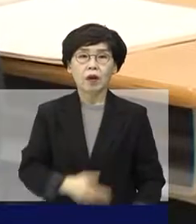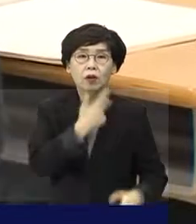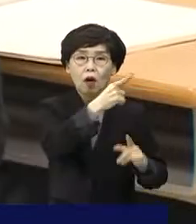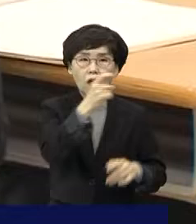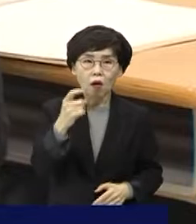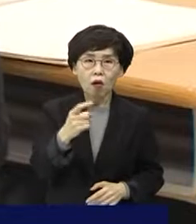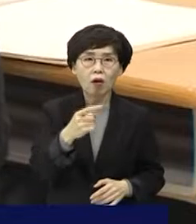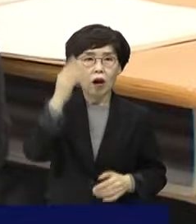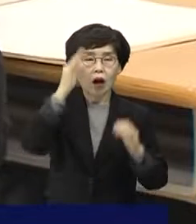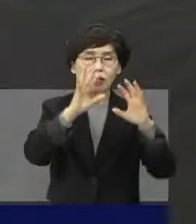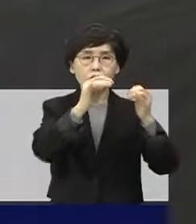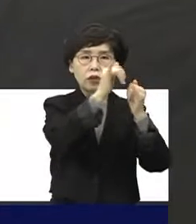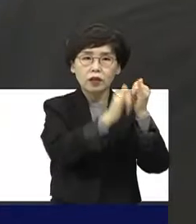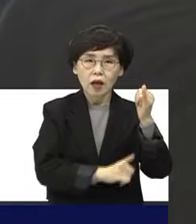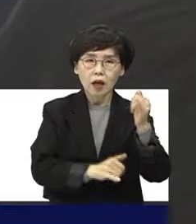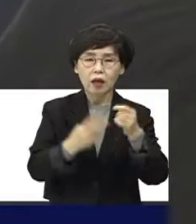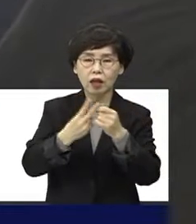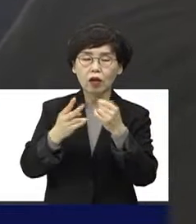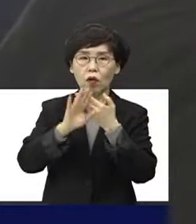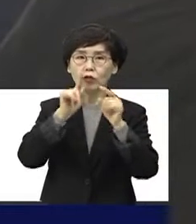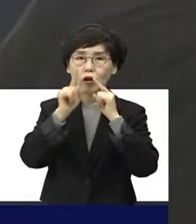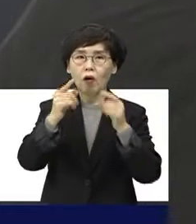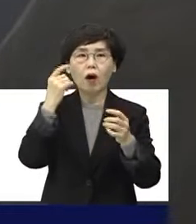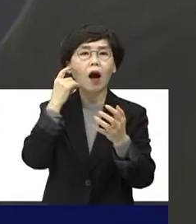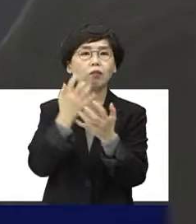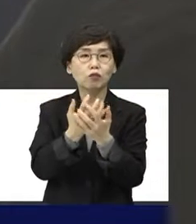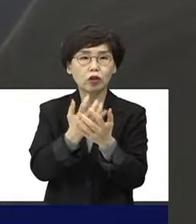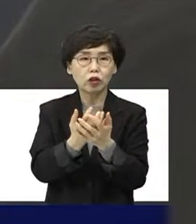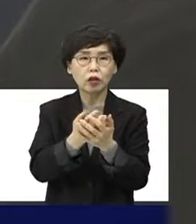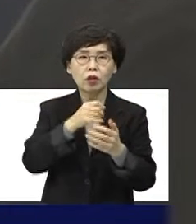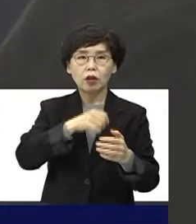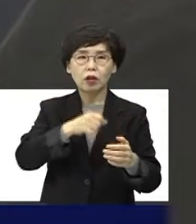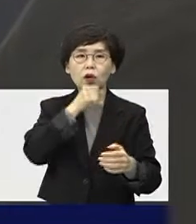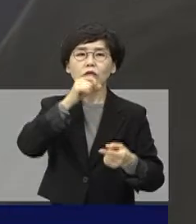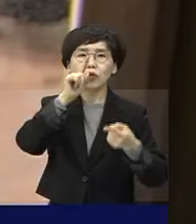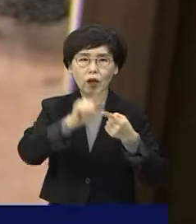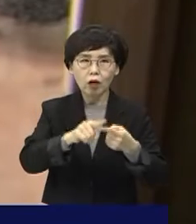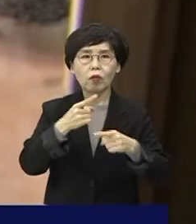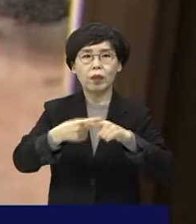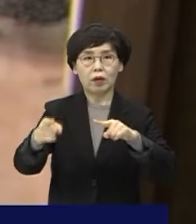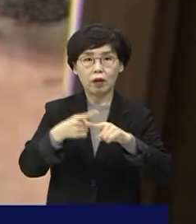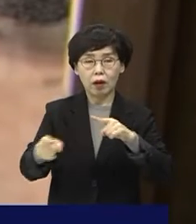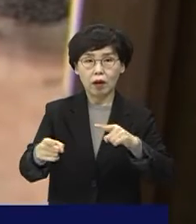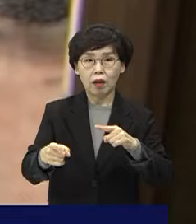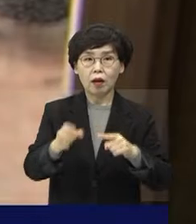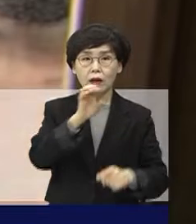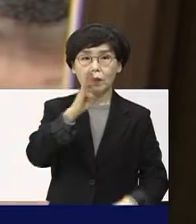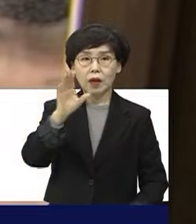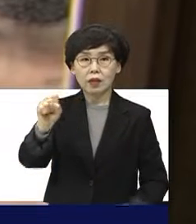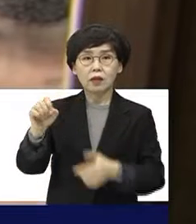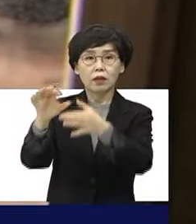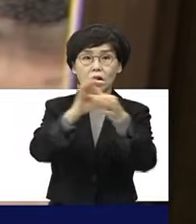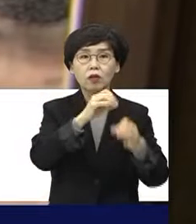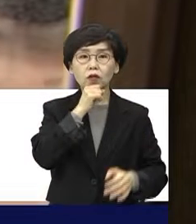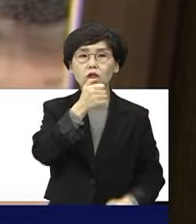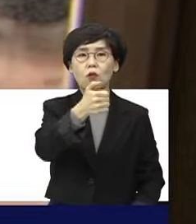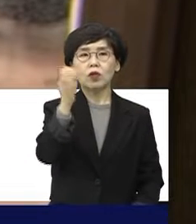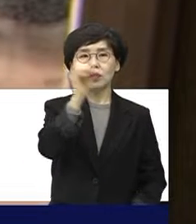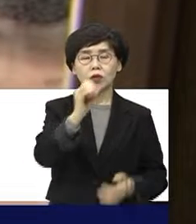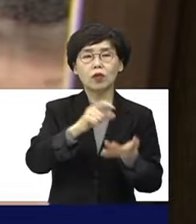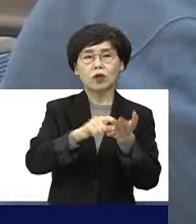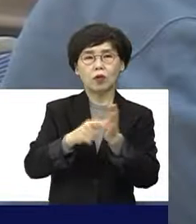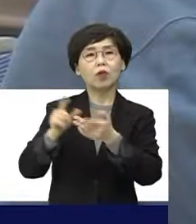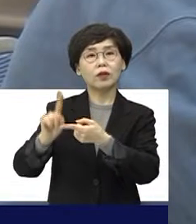영어와 한국사, 제2외국어 한문 영역은 절대평가로 치러집니다. EBS 연계율은 50%